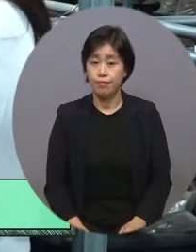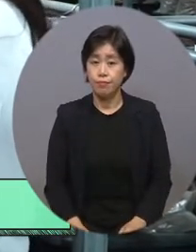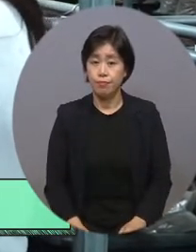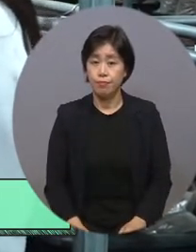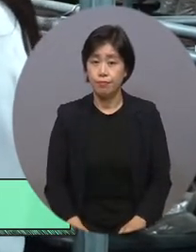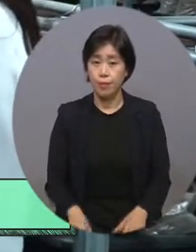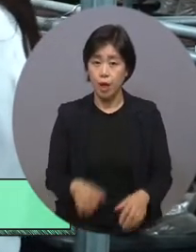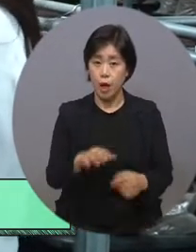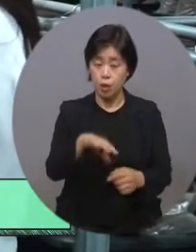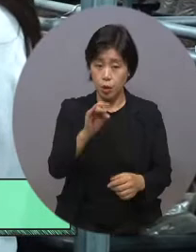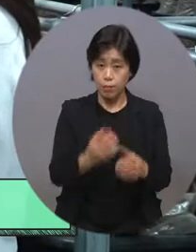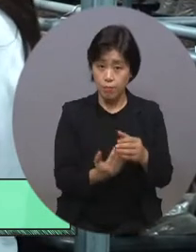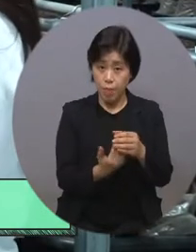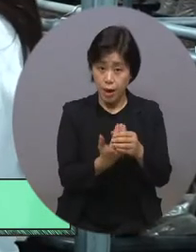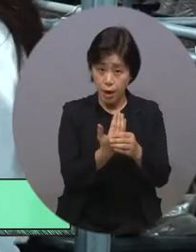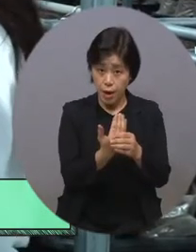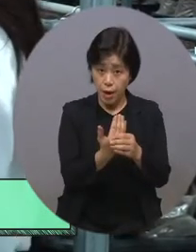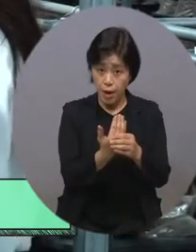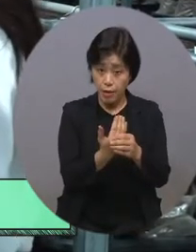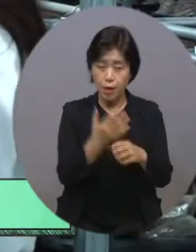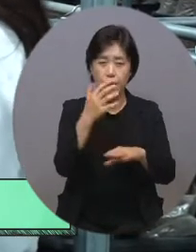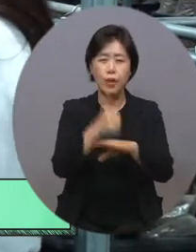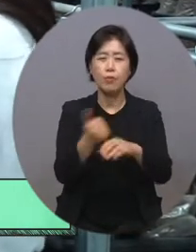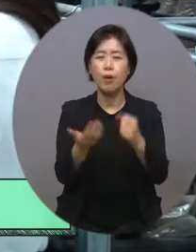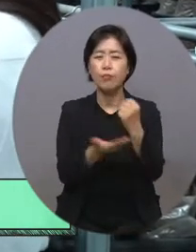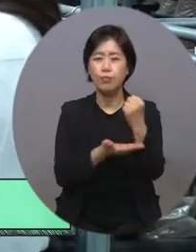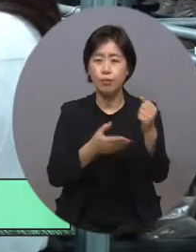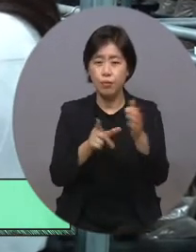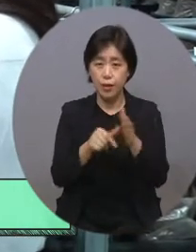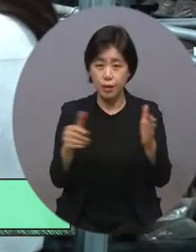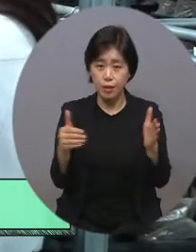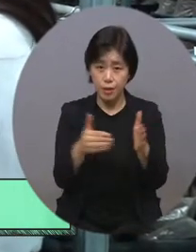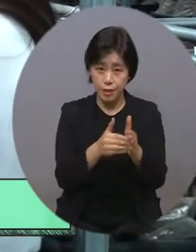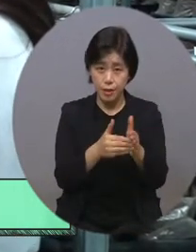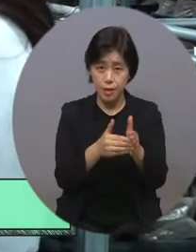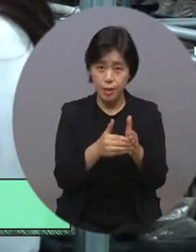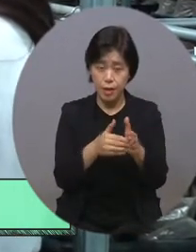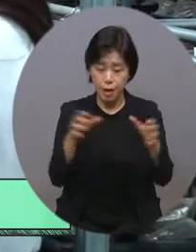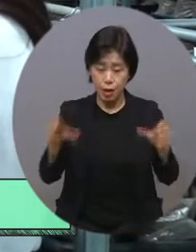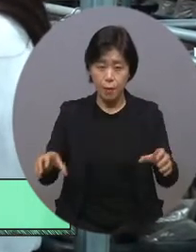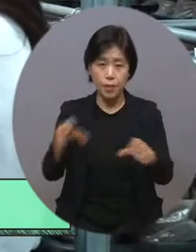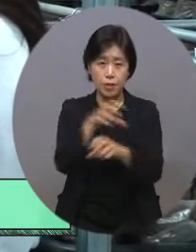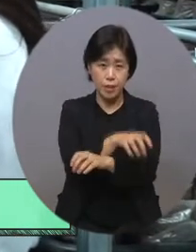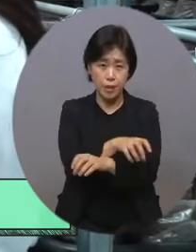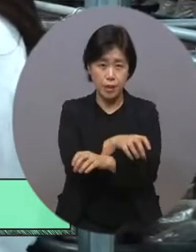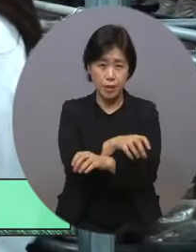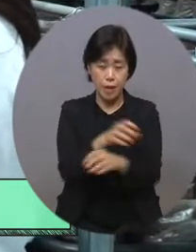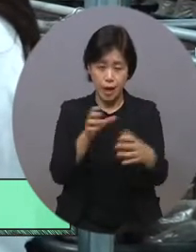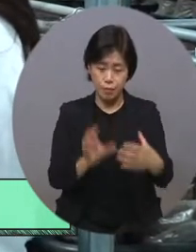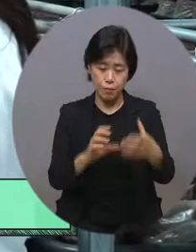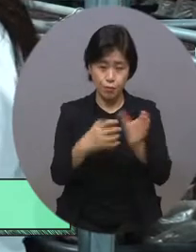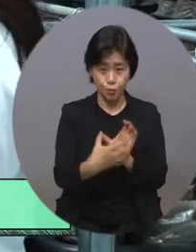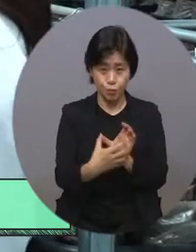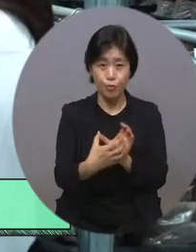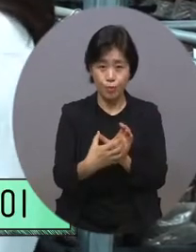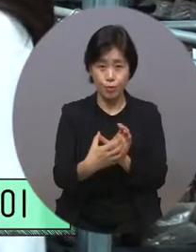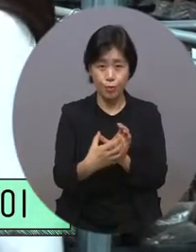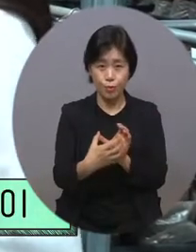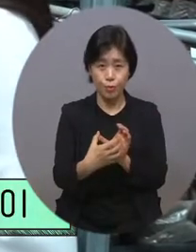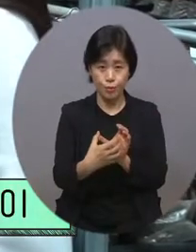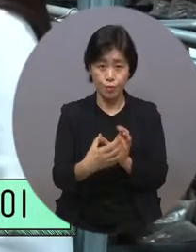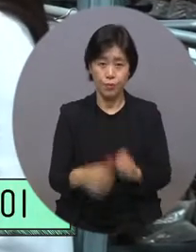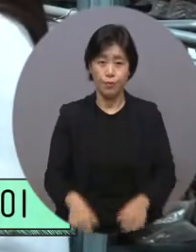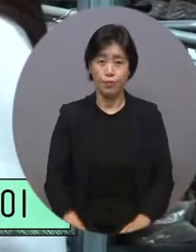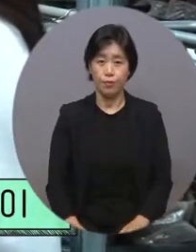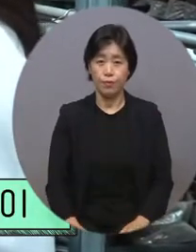나는 것부터 시작해서 저희가 수학까지 하는데 그 사이사이에 보시면은 뭐 한 번씩 뭐 위치를 교환해 준다거나